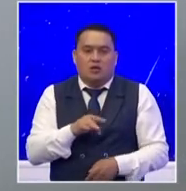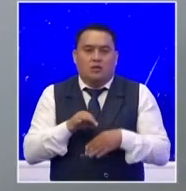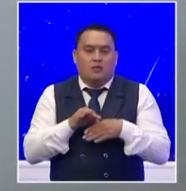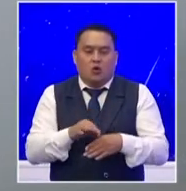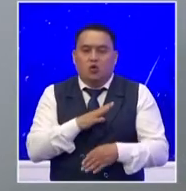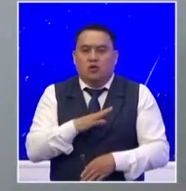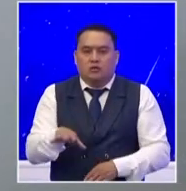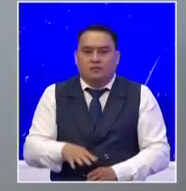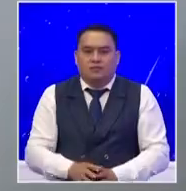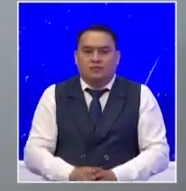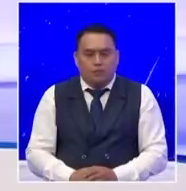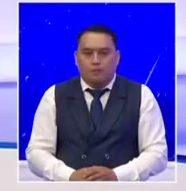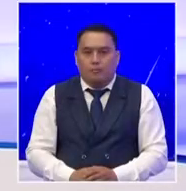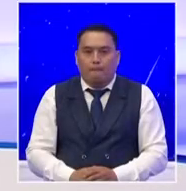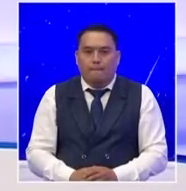пройден.